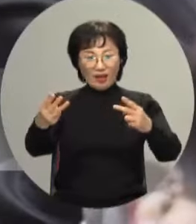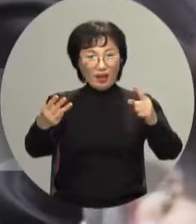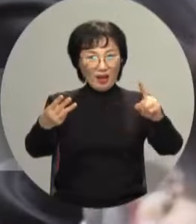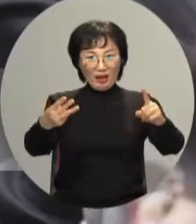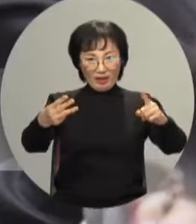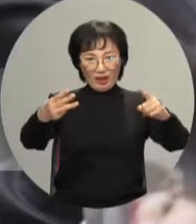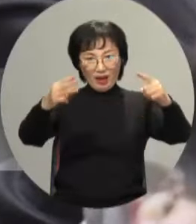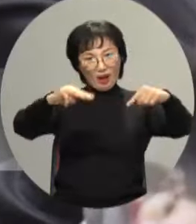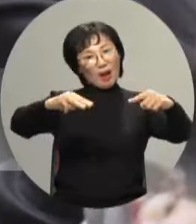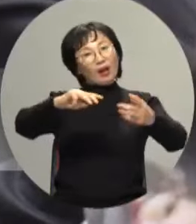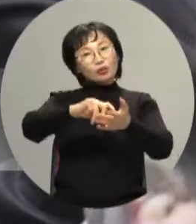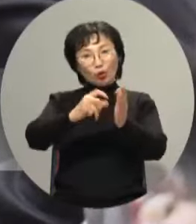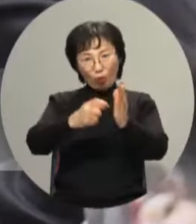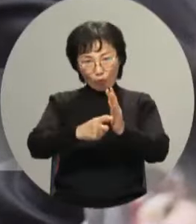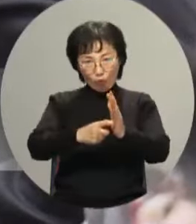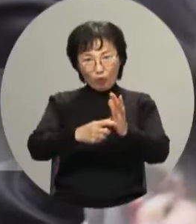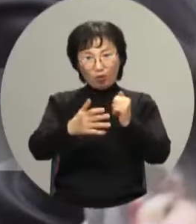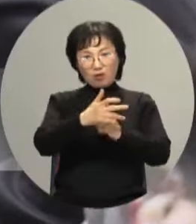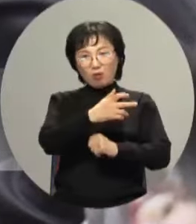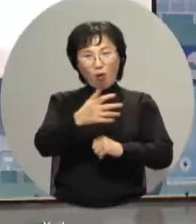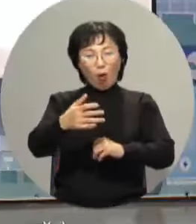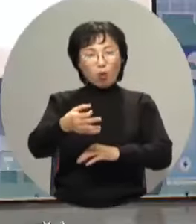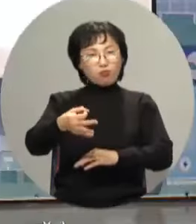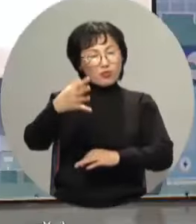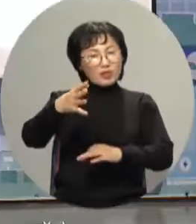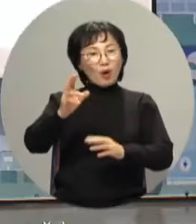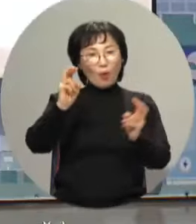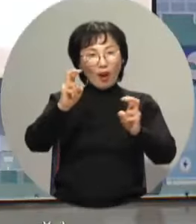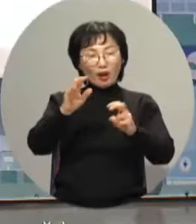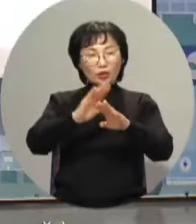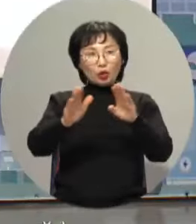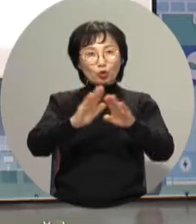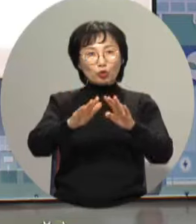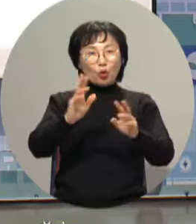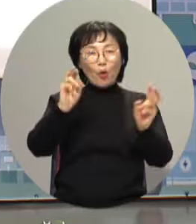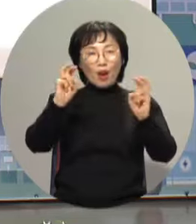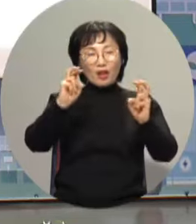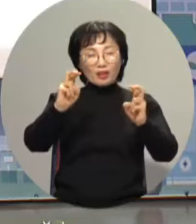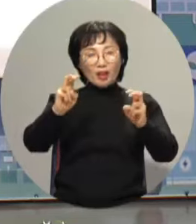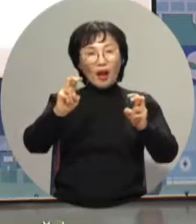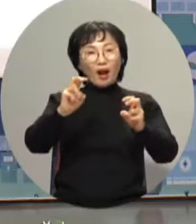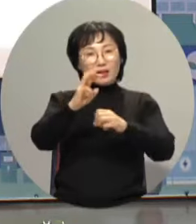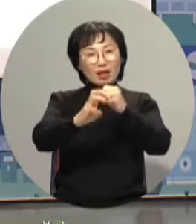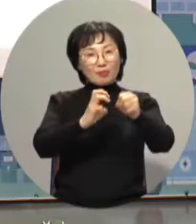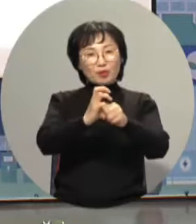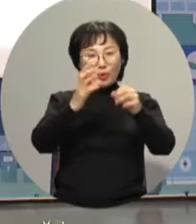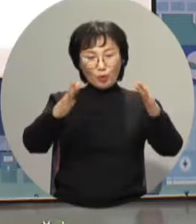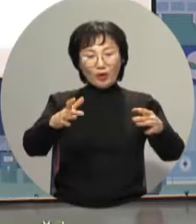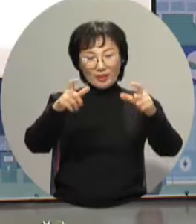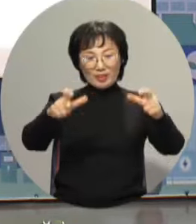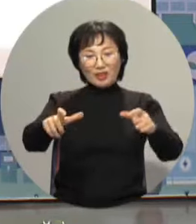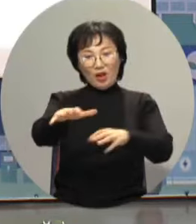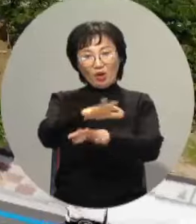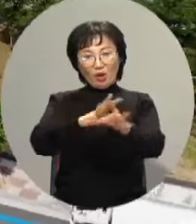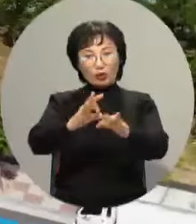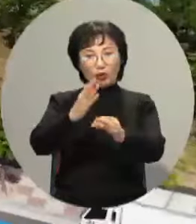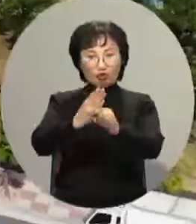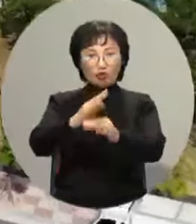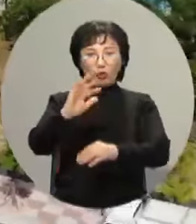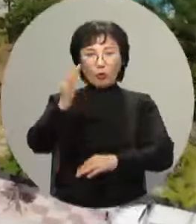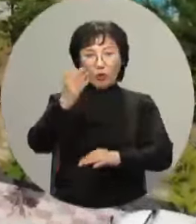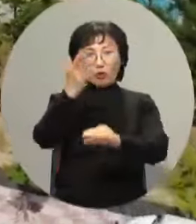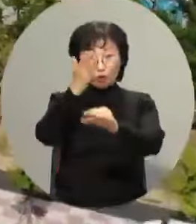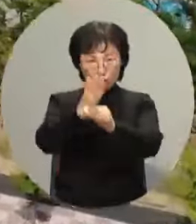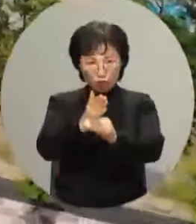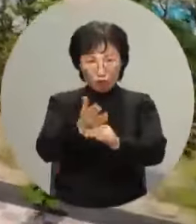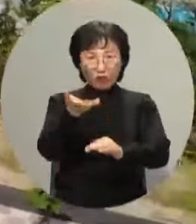만큼 고부가산업으로 현대차 전주공장이 들어선 30년 동안 지역 경제의 중심이었습니다.